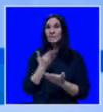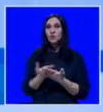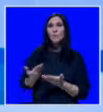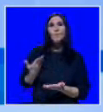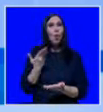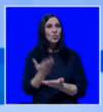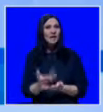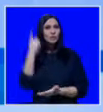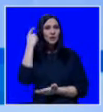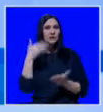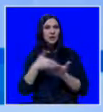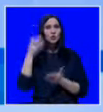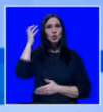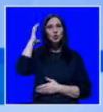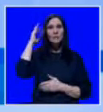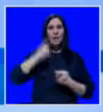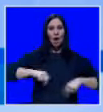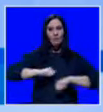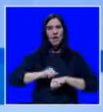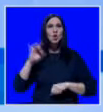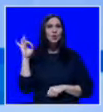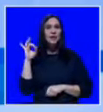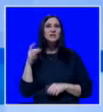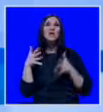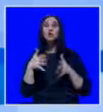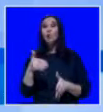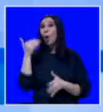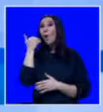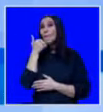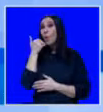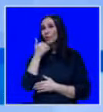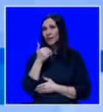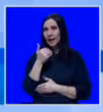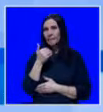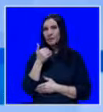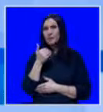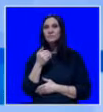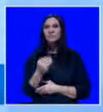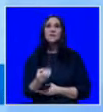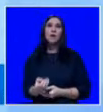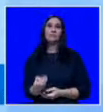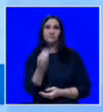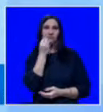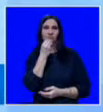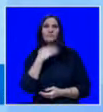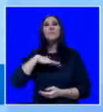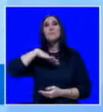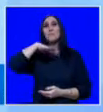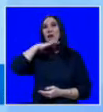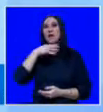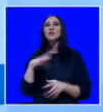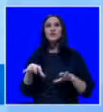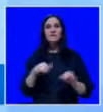срещу служебните кабинети на Румен Радев за злоупотреби и за преяждане с власт. Аз съм виждал